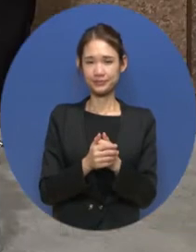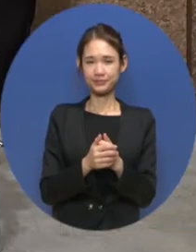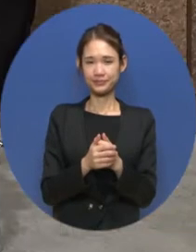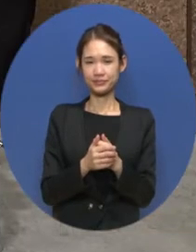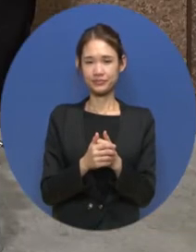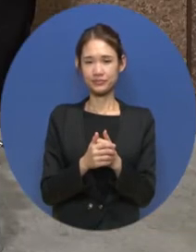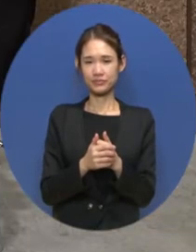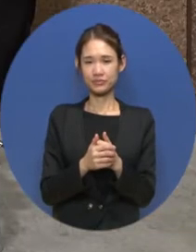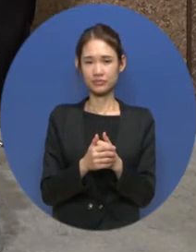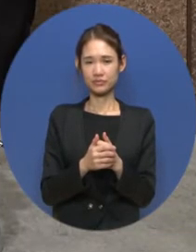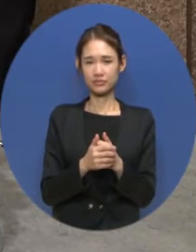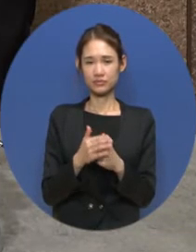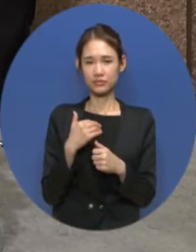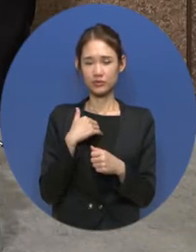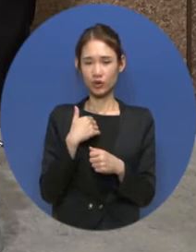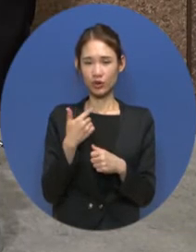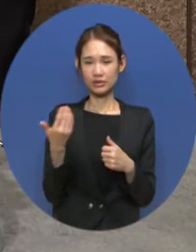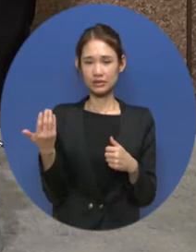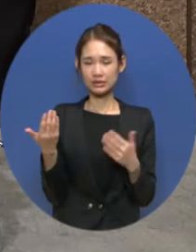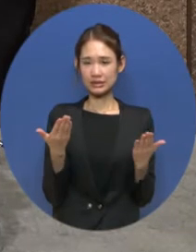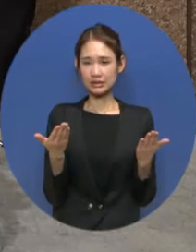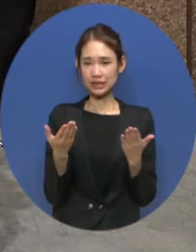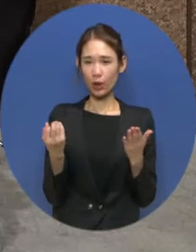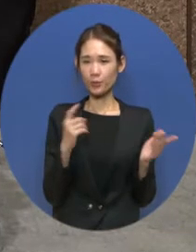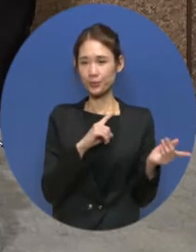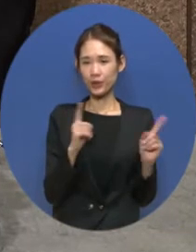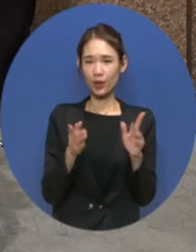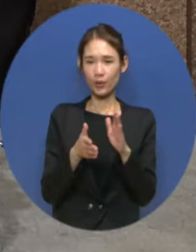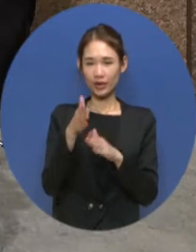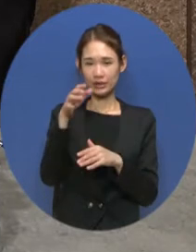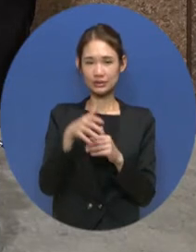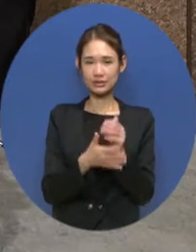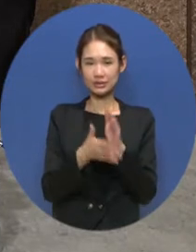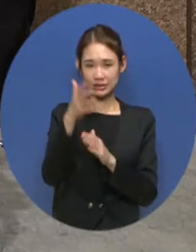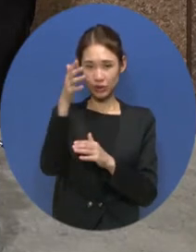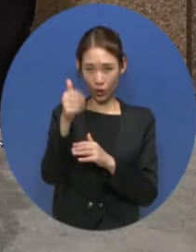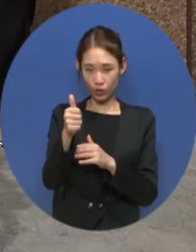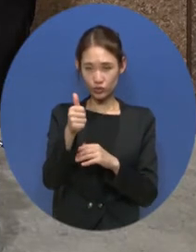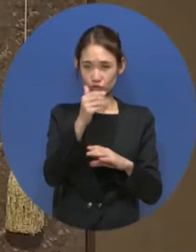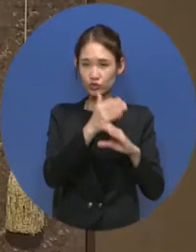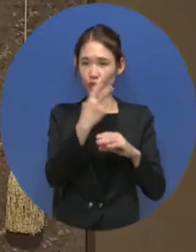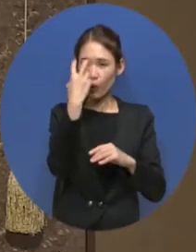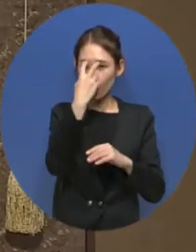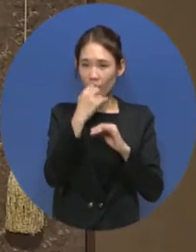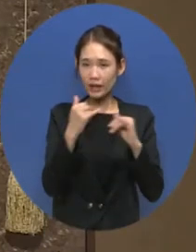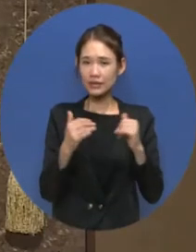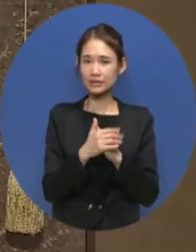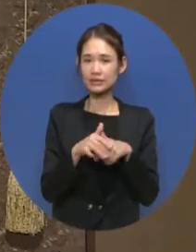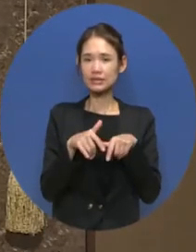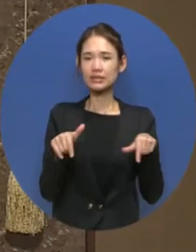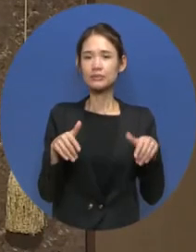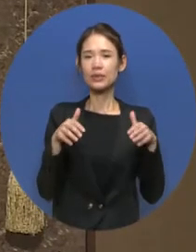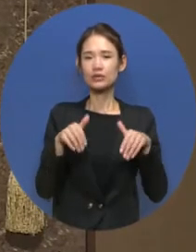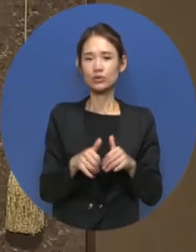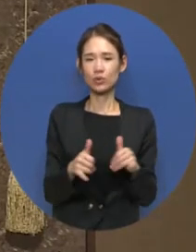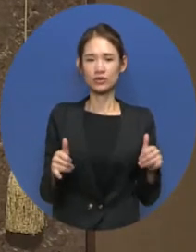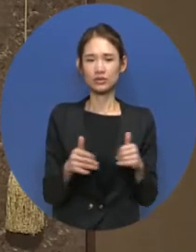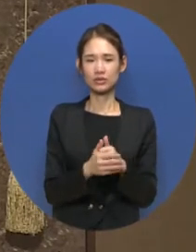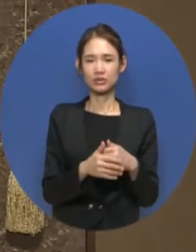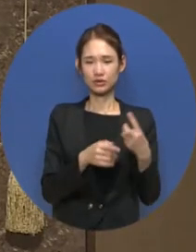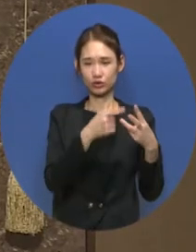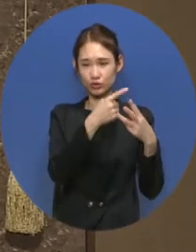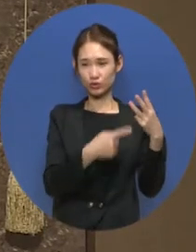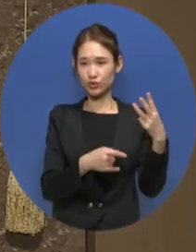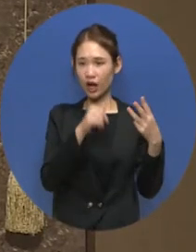네. 크게 이제 우리 직업재활시설 종사자들은 시설장과 그다음에 중간관리자, 뭐 일반 종사자 이렇게 이제